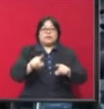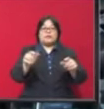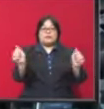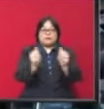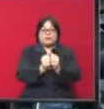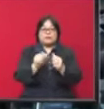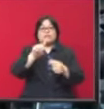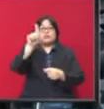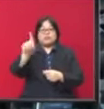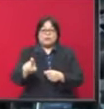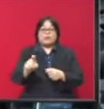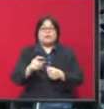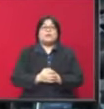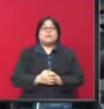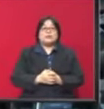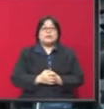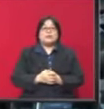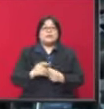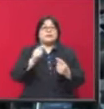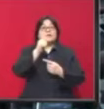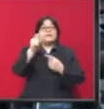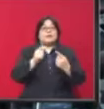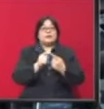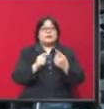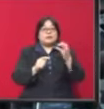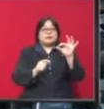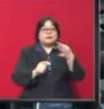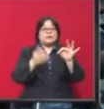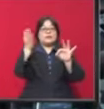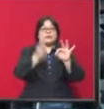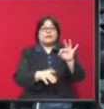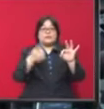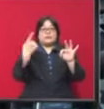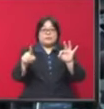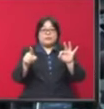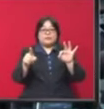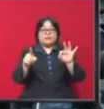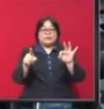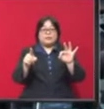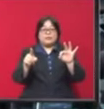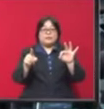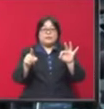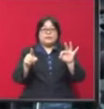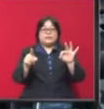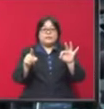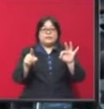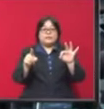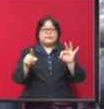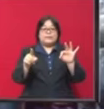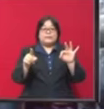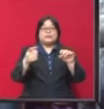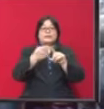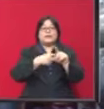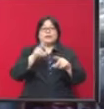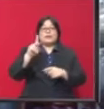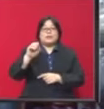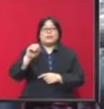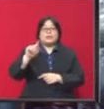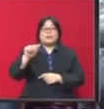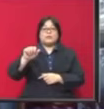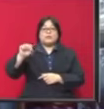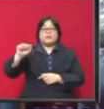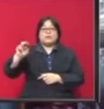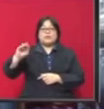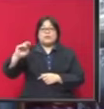sekali soalan ini dengan soalan betare 19 Nov devada kota Semarang